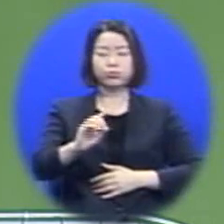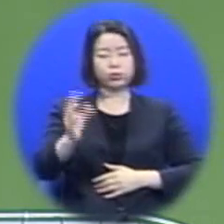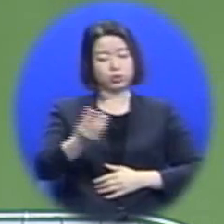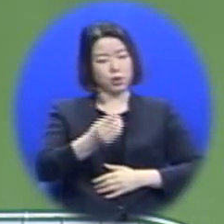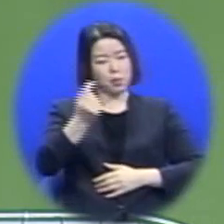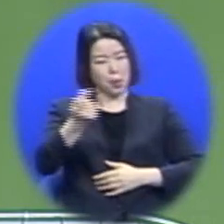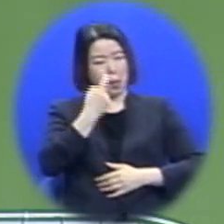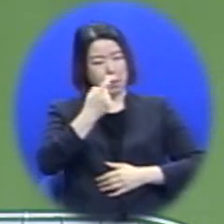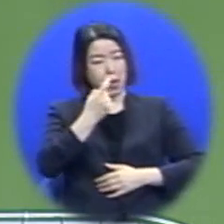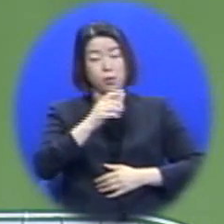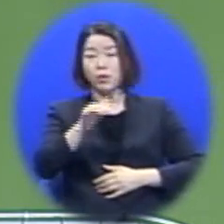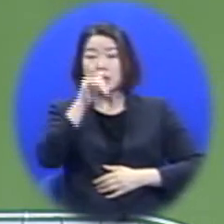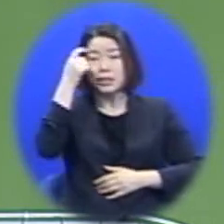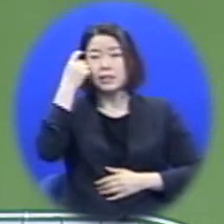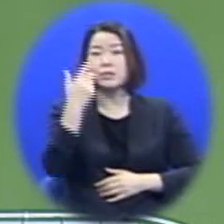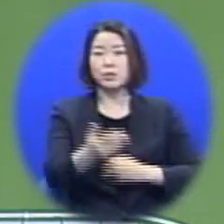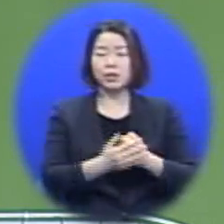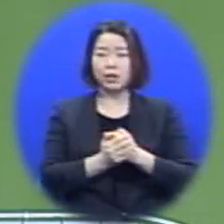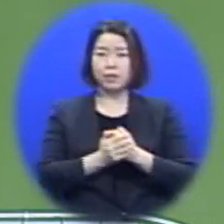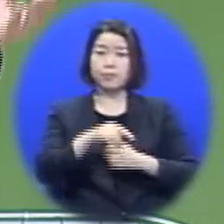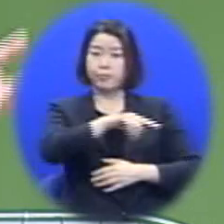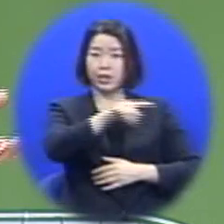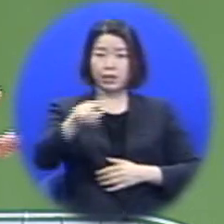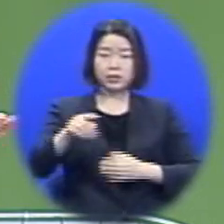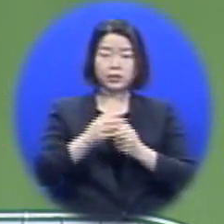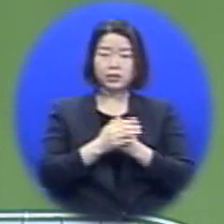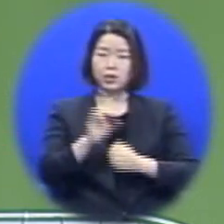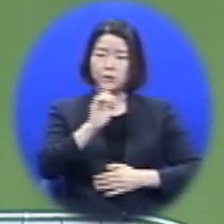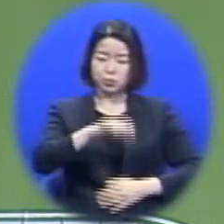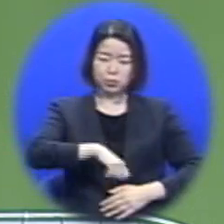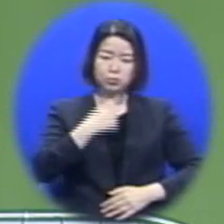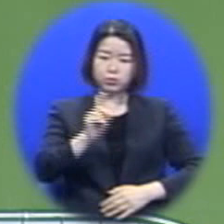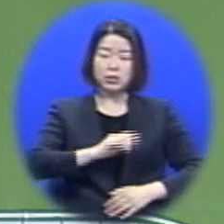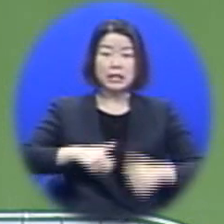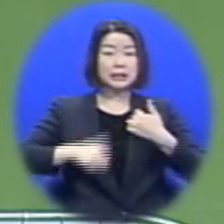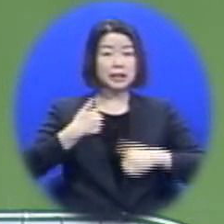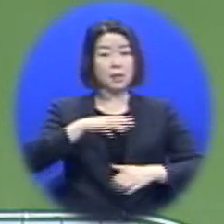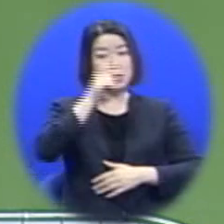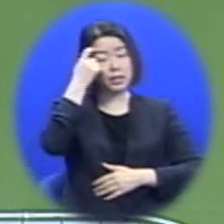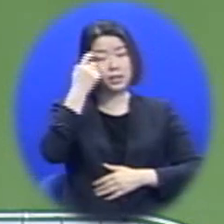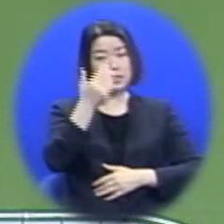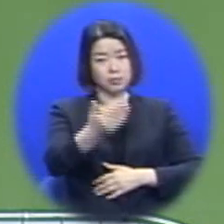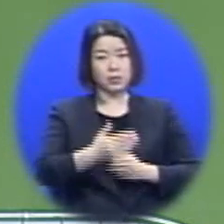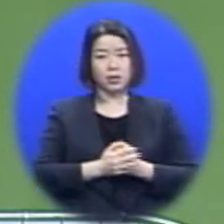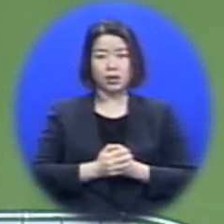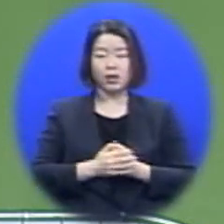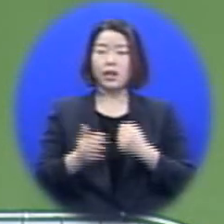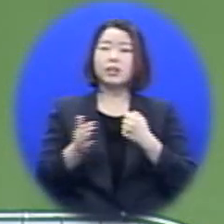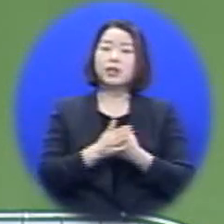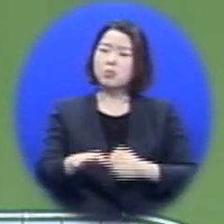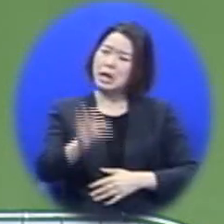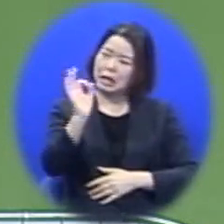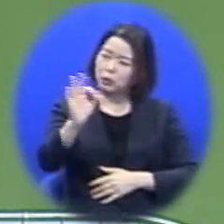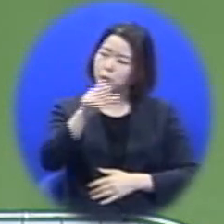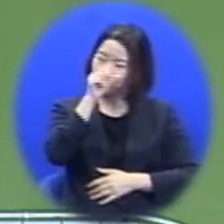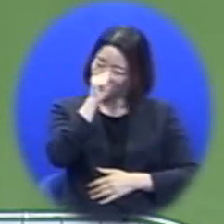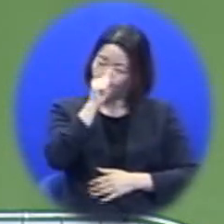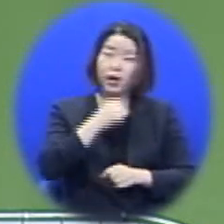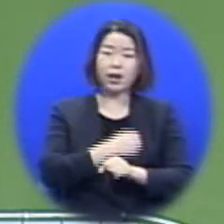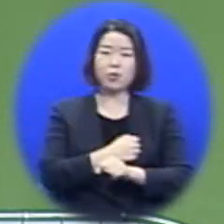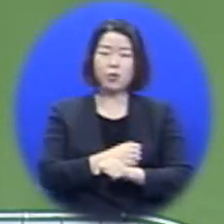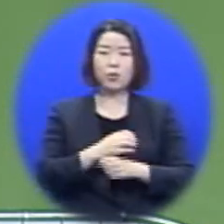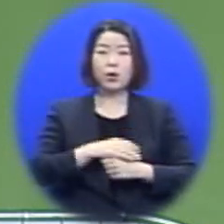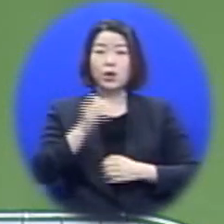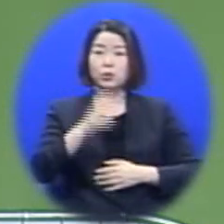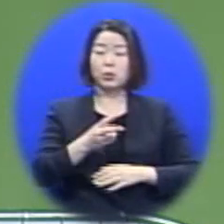있는 것을 배웠겠습니까? 그들에게 솔직히 무슨 또 낙이 있겠어요? 그러니까 그들은 돈 좋아하고